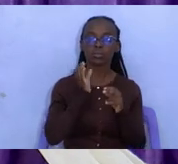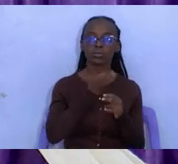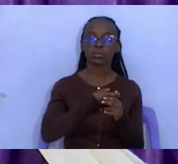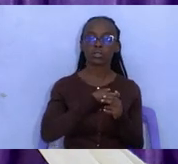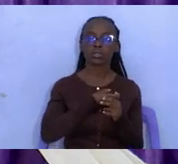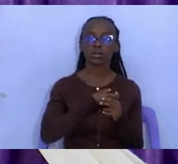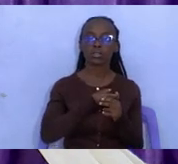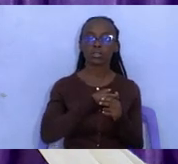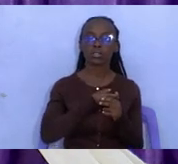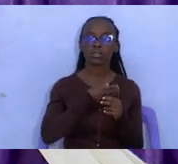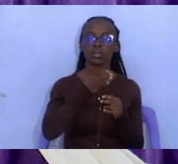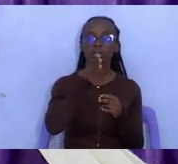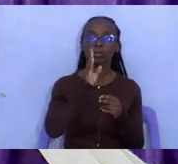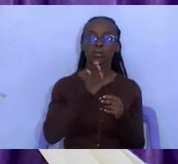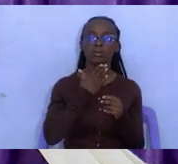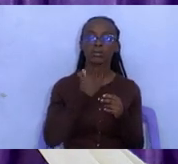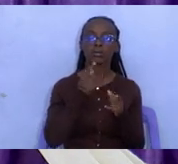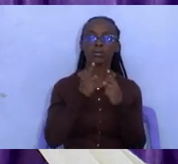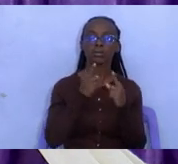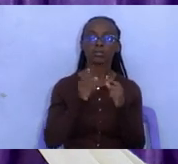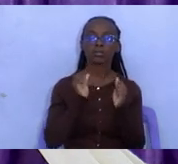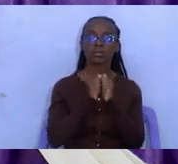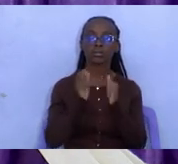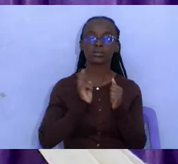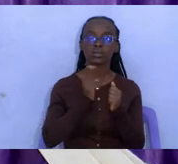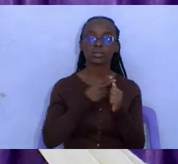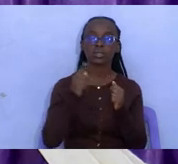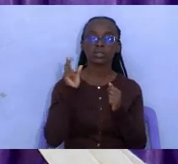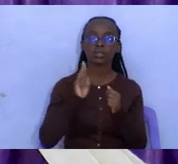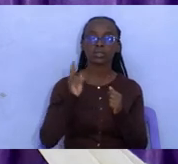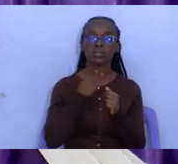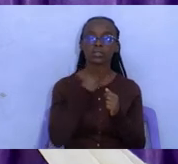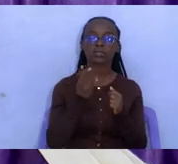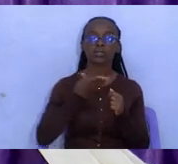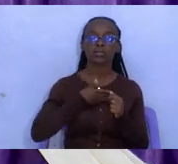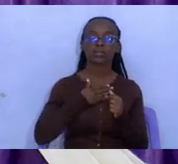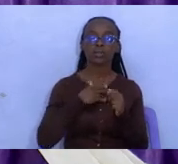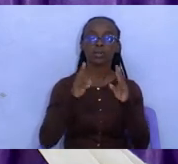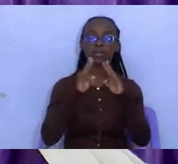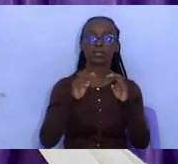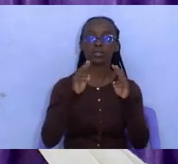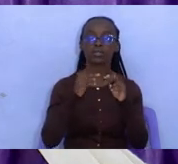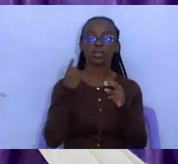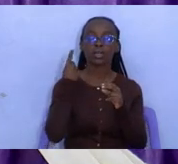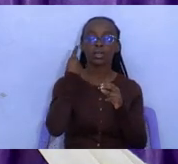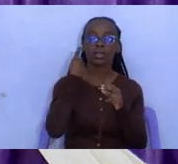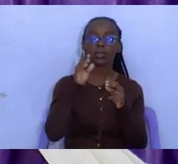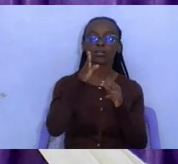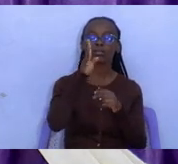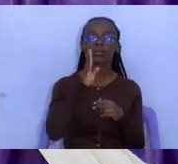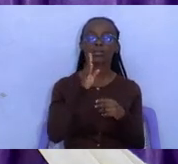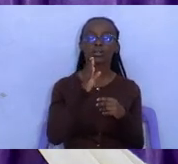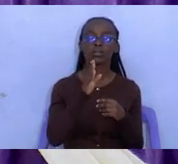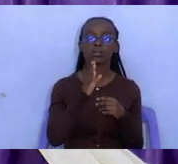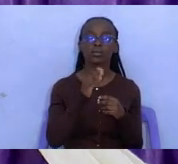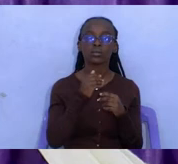ambao Mungu anataka kutuzungumzia akitumia sauti yangu, kujitia nia ya kumtafuta Mungu.